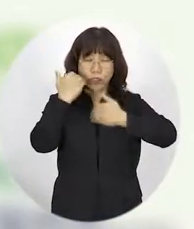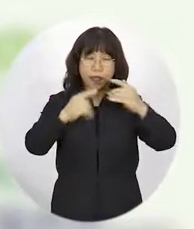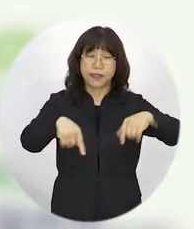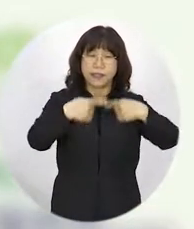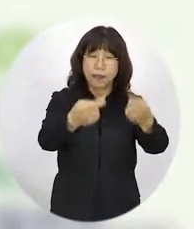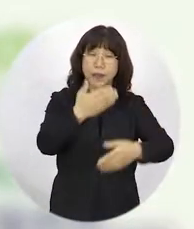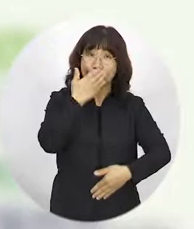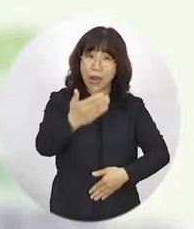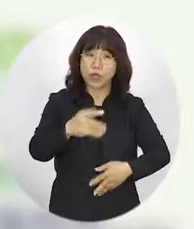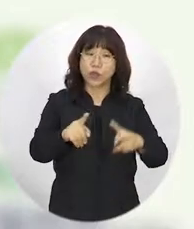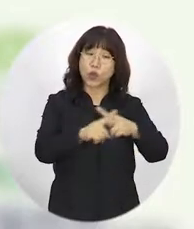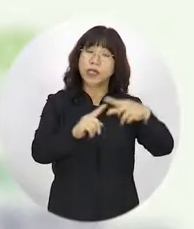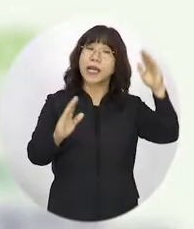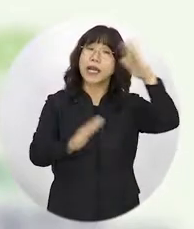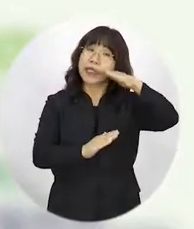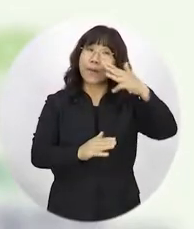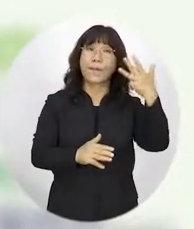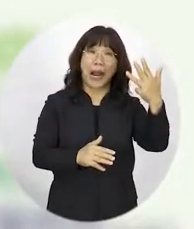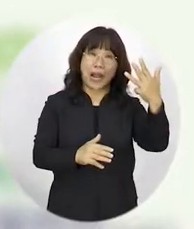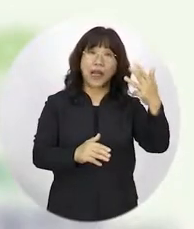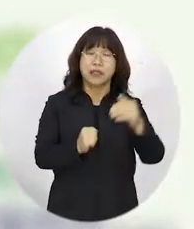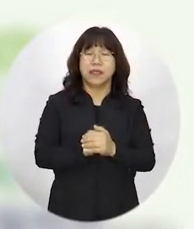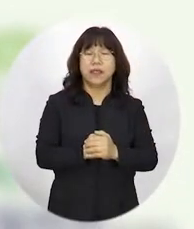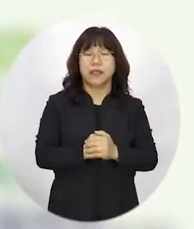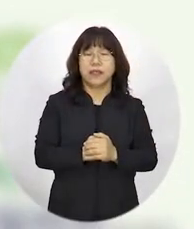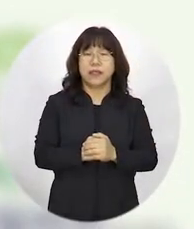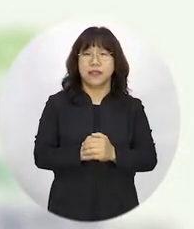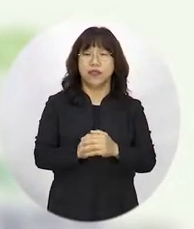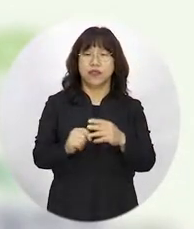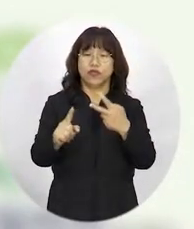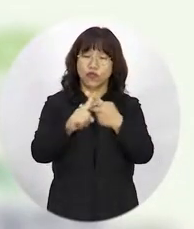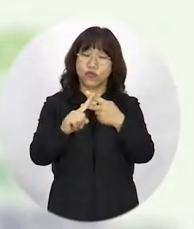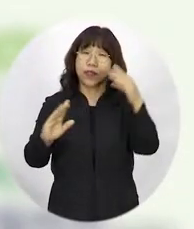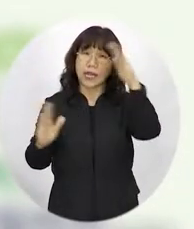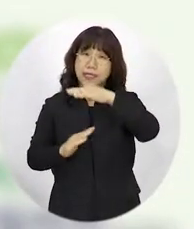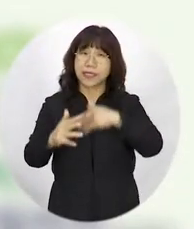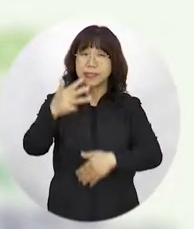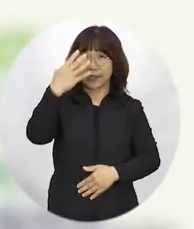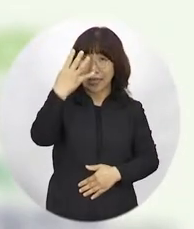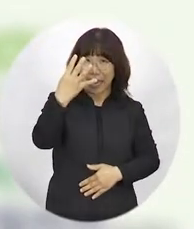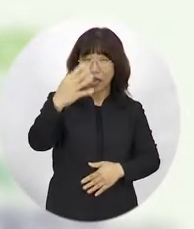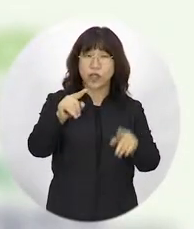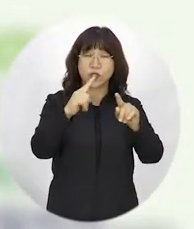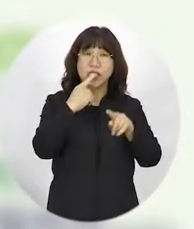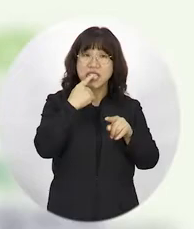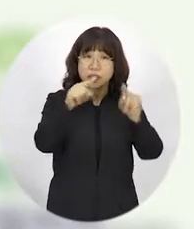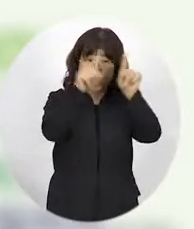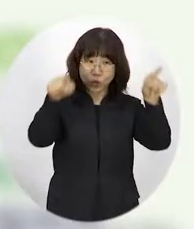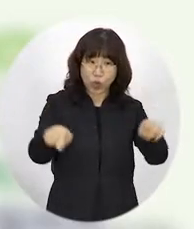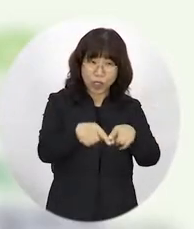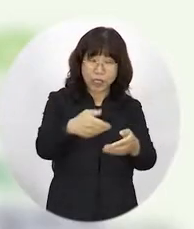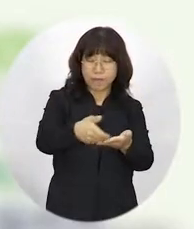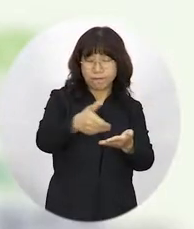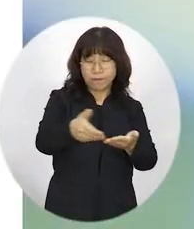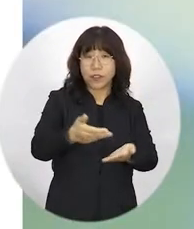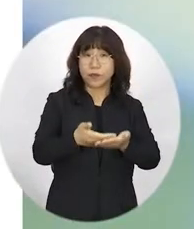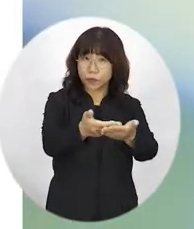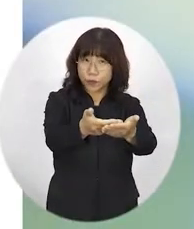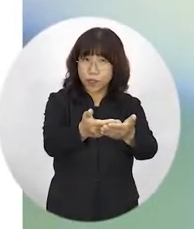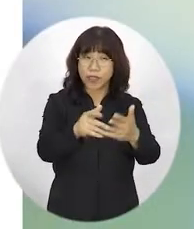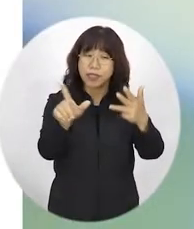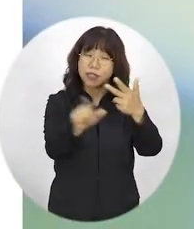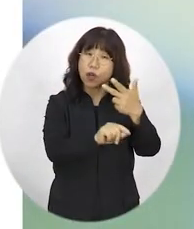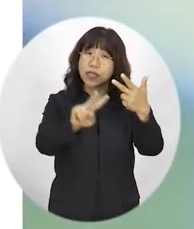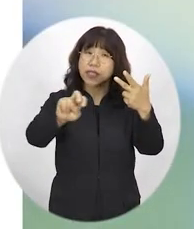참여할 수 있으며 초등학생은 8절지, 중학생은 4절지에 그려 제출하면 됩니다. 참가를 희망하는 학생은